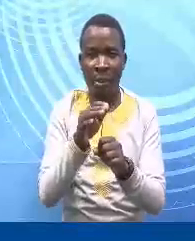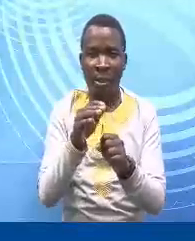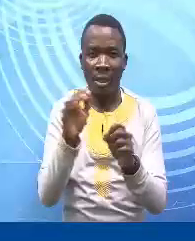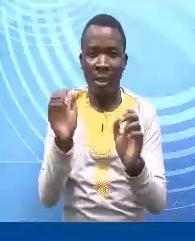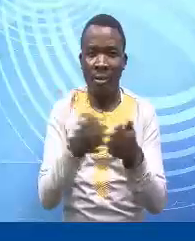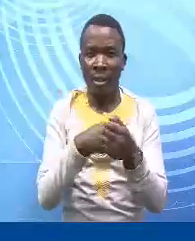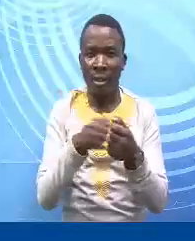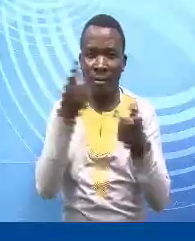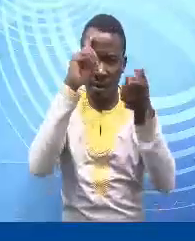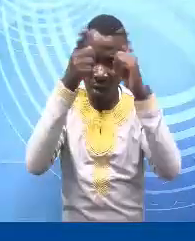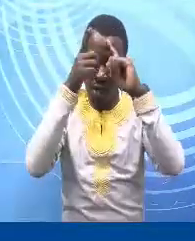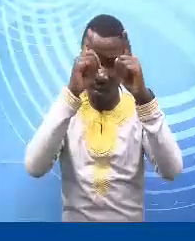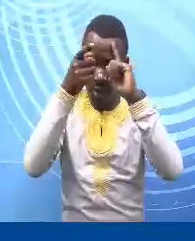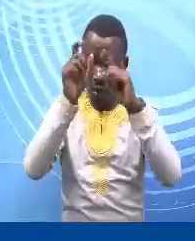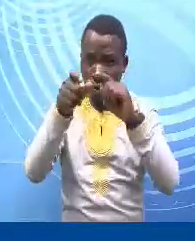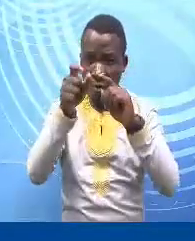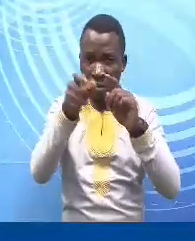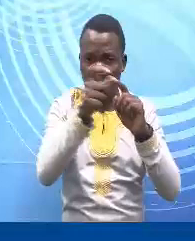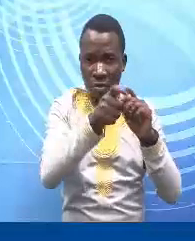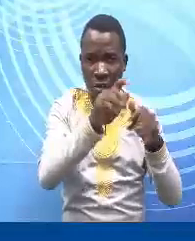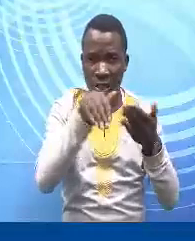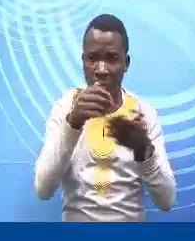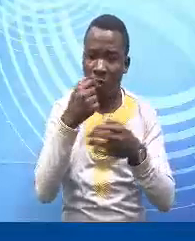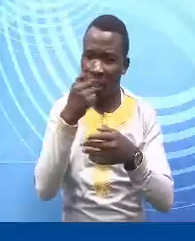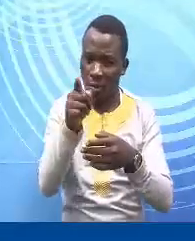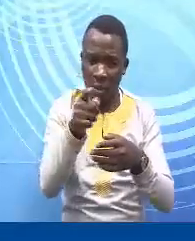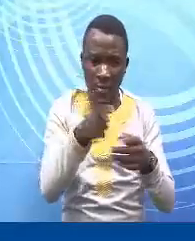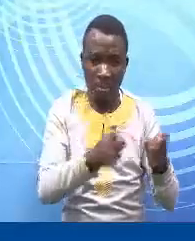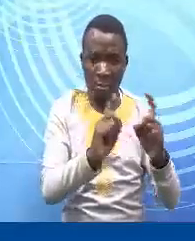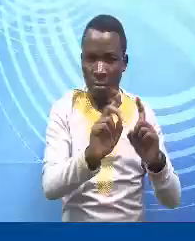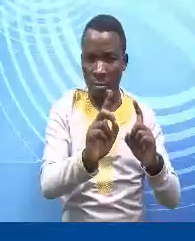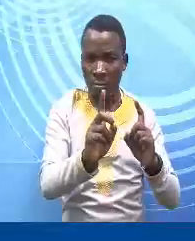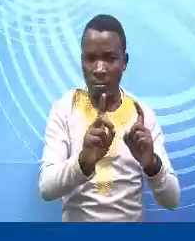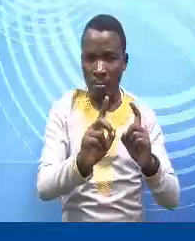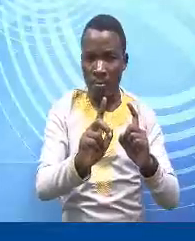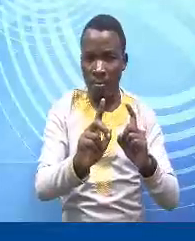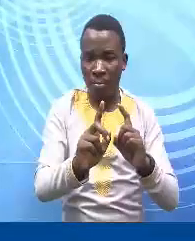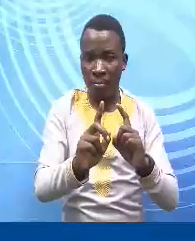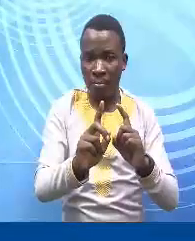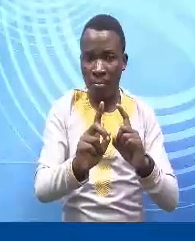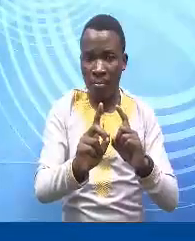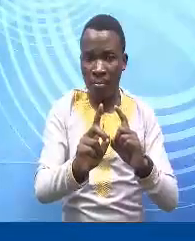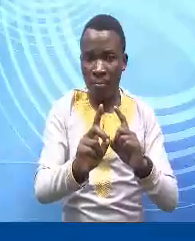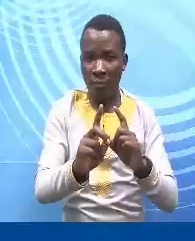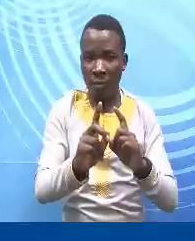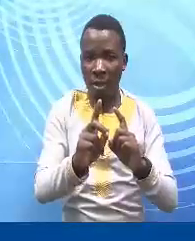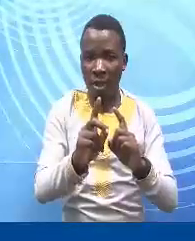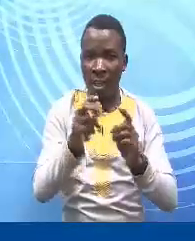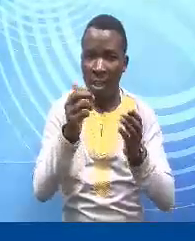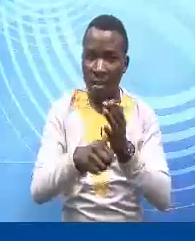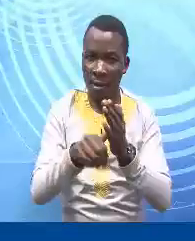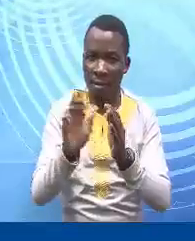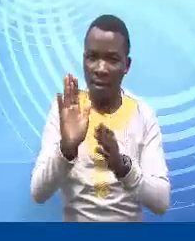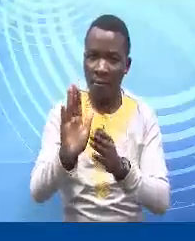gupapira ngo uhambire kuri rubanda ngo wateye umwana w'abandi ukemuka kwa iki kibazo cyabo